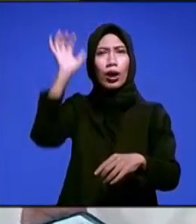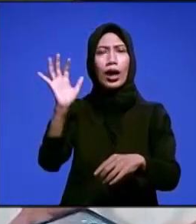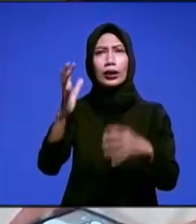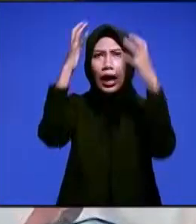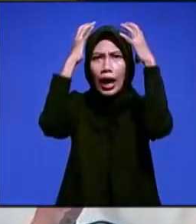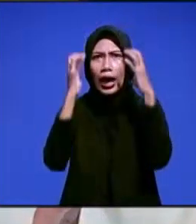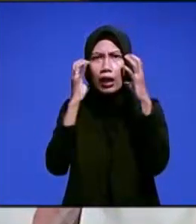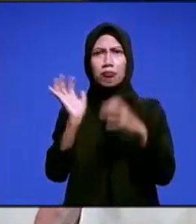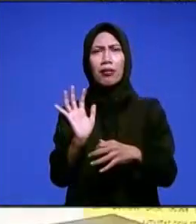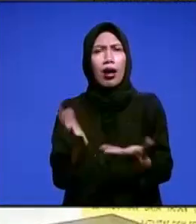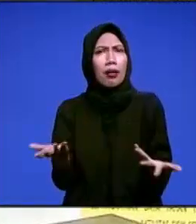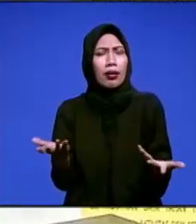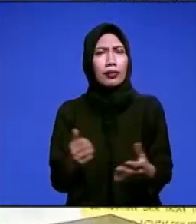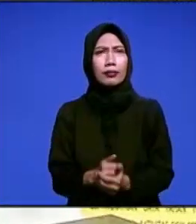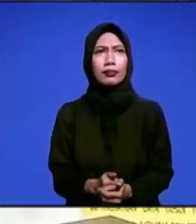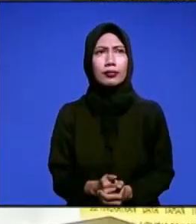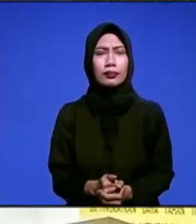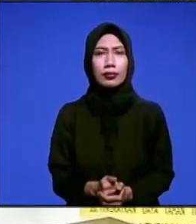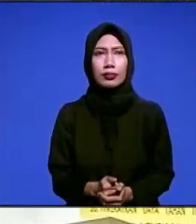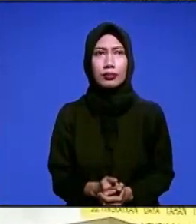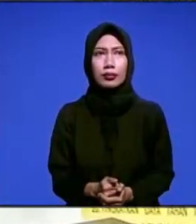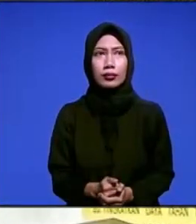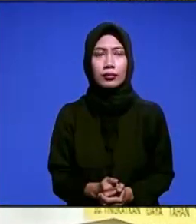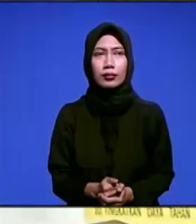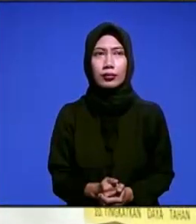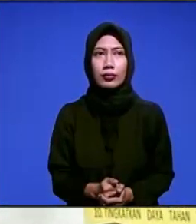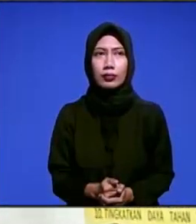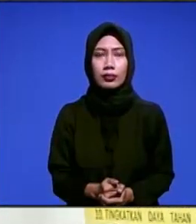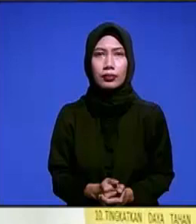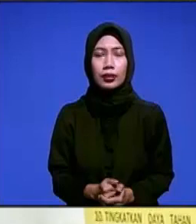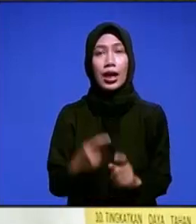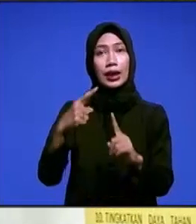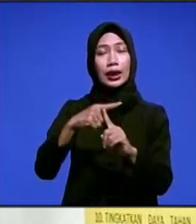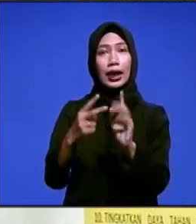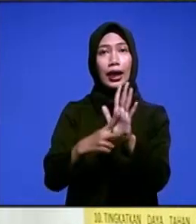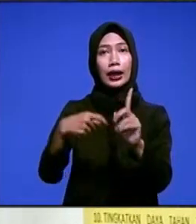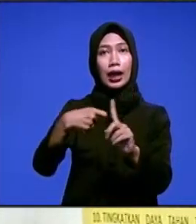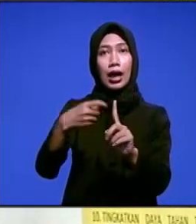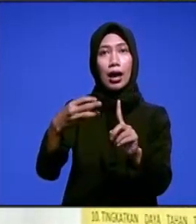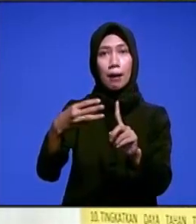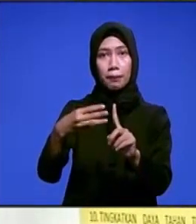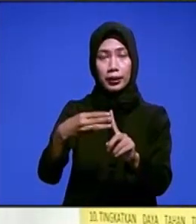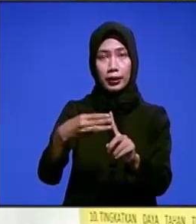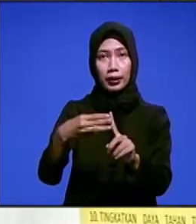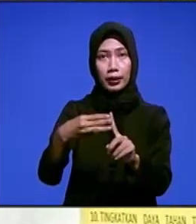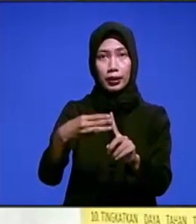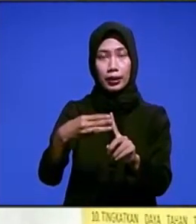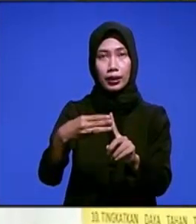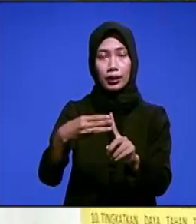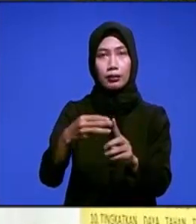helm. Peruntukan untuk kendaraan bermotor. Dan TNKB, terutama TNKB ditulis atas